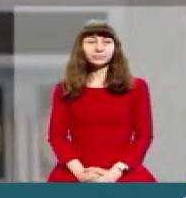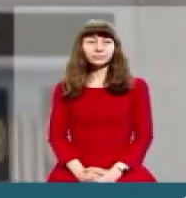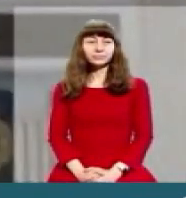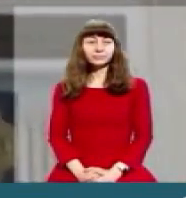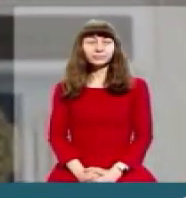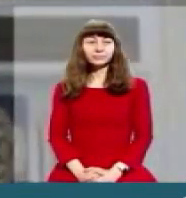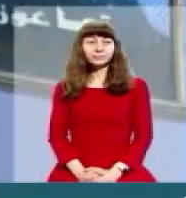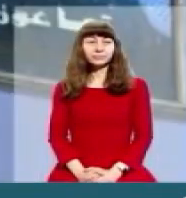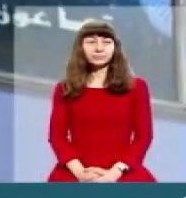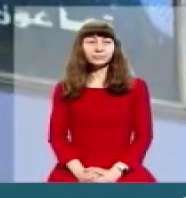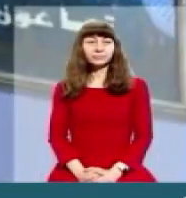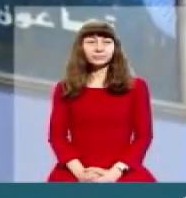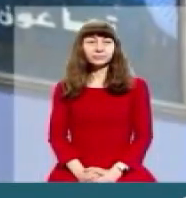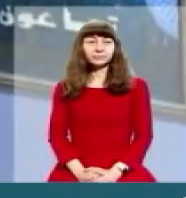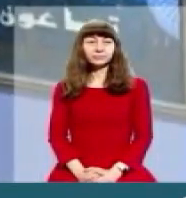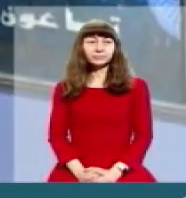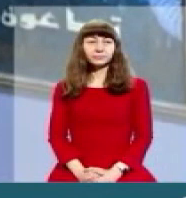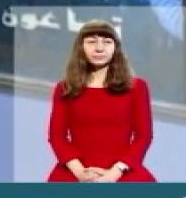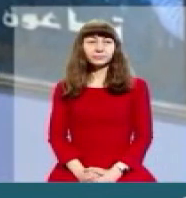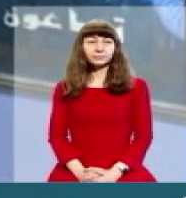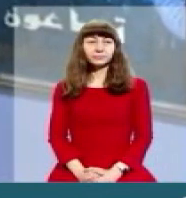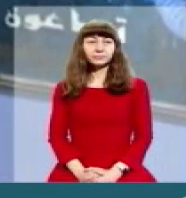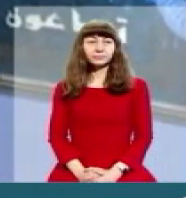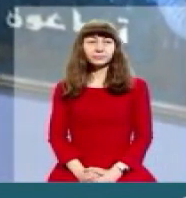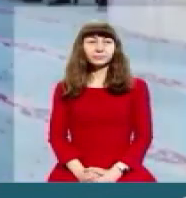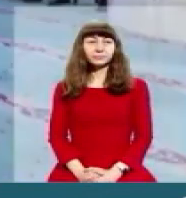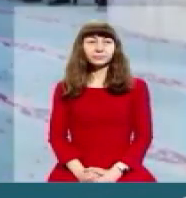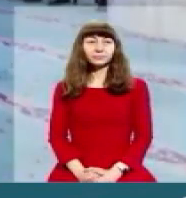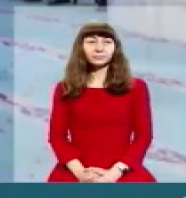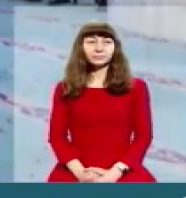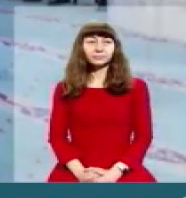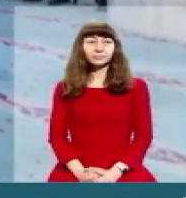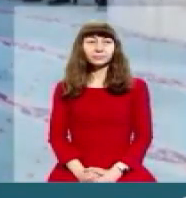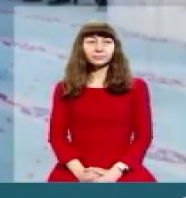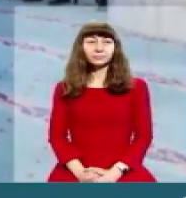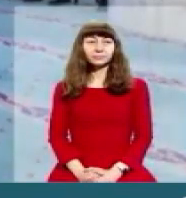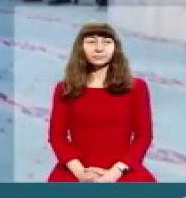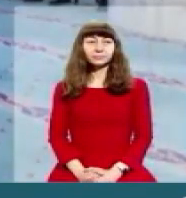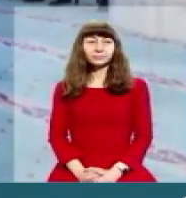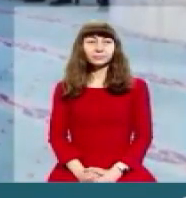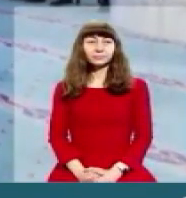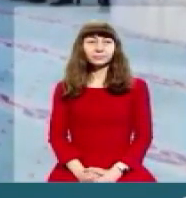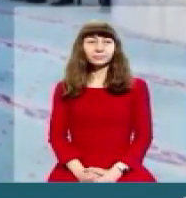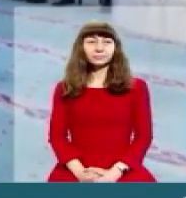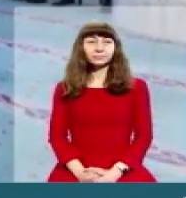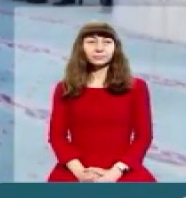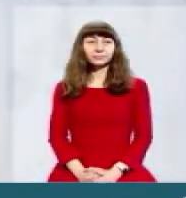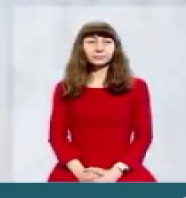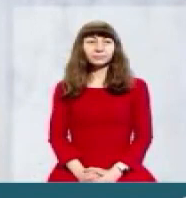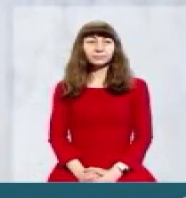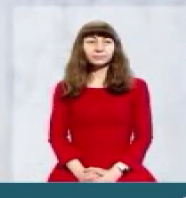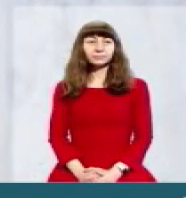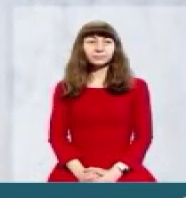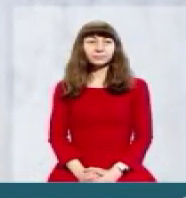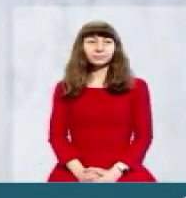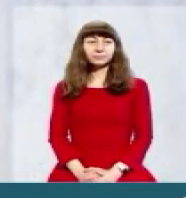Аллахтала рухуна багыштаймыз. Аллахтала маркумдардын рухун шаттыган жерин жаннат эте көр. Өзүнүн Алла өз мейриминде